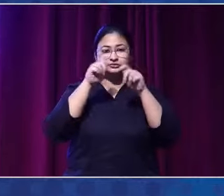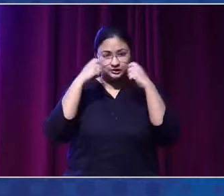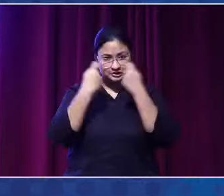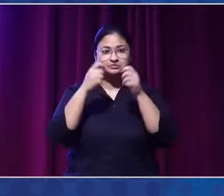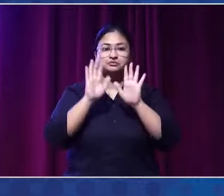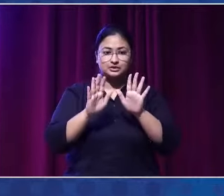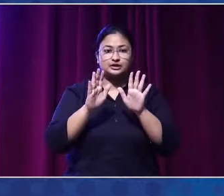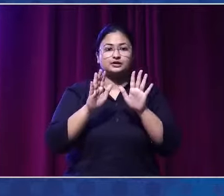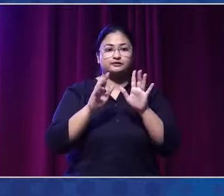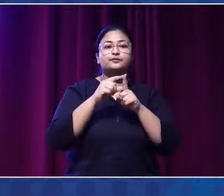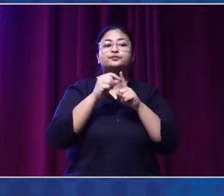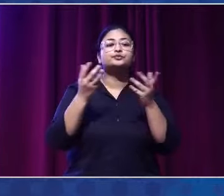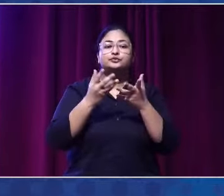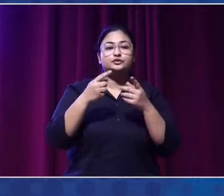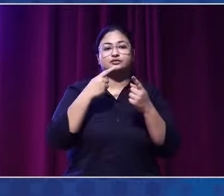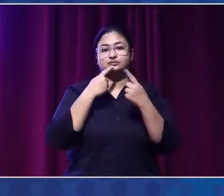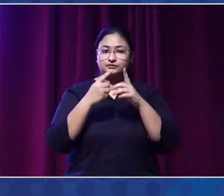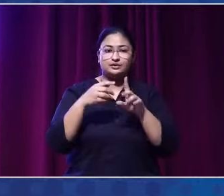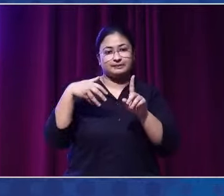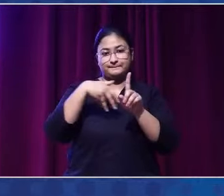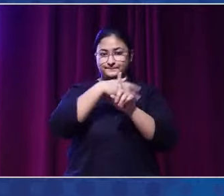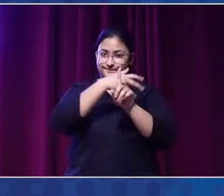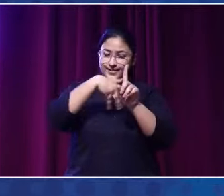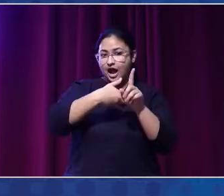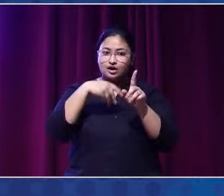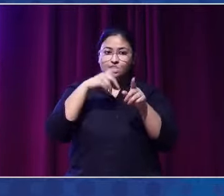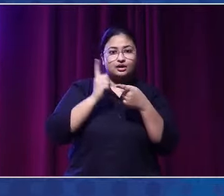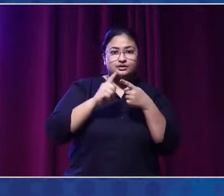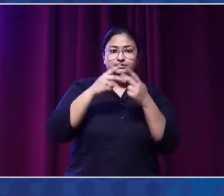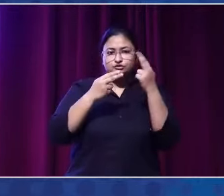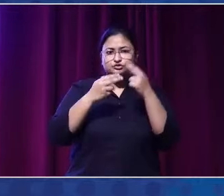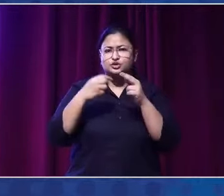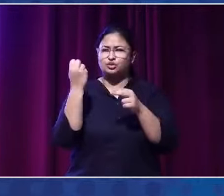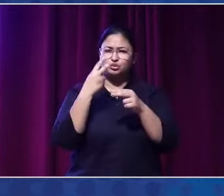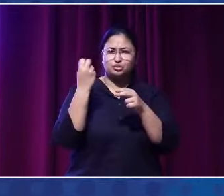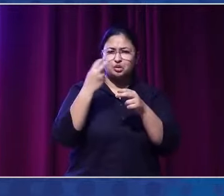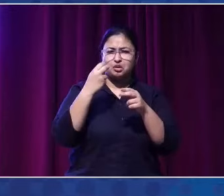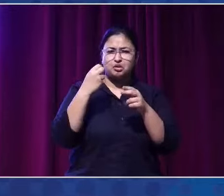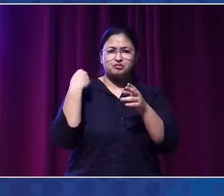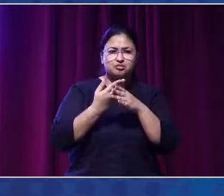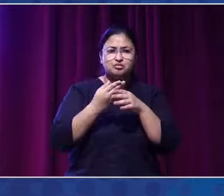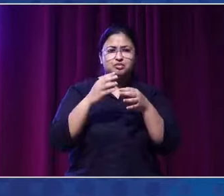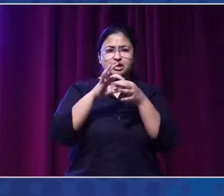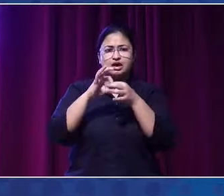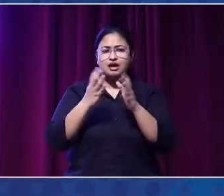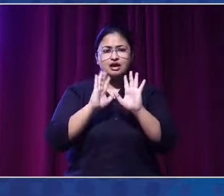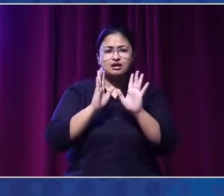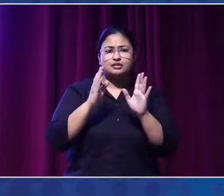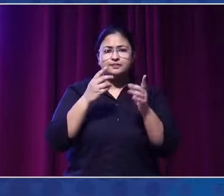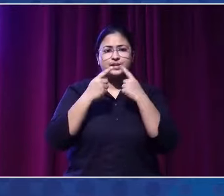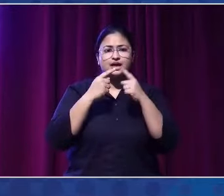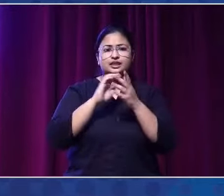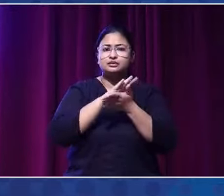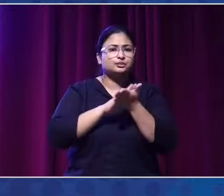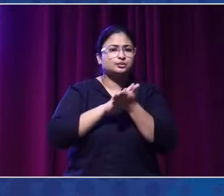तो ये साइलेंट स्टोरी है जो बैकग्राउंड में चल रही थी, और 2-3 महीने के नैरेटिव में ये कहीं आती ही नहीं है, खो जाती है। कहां खो जाती